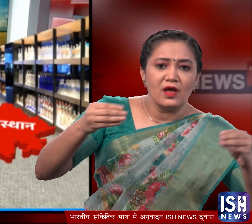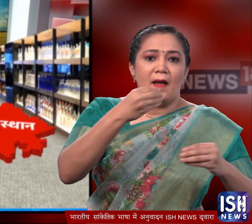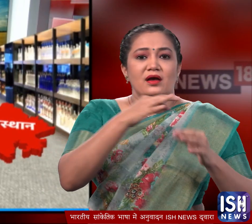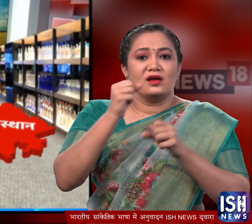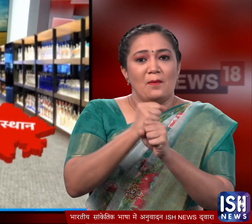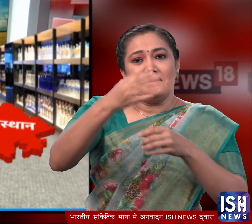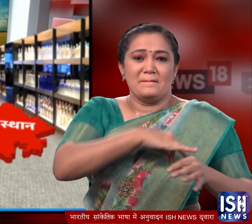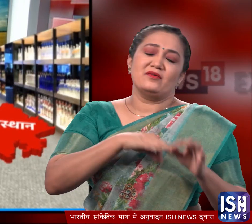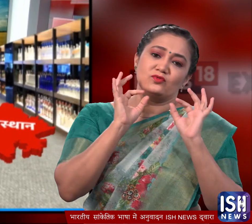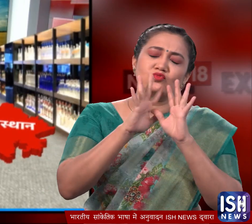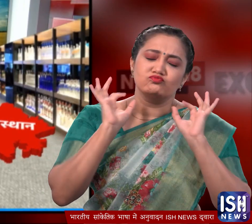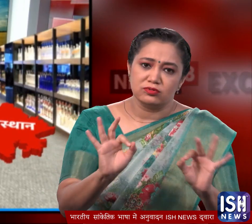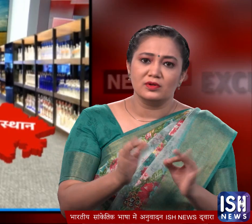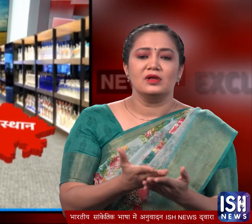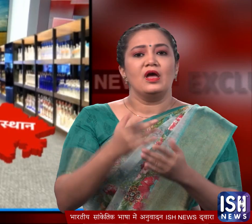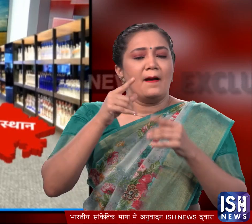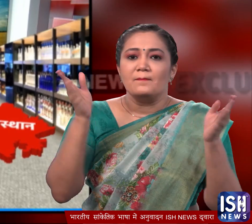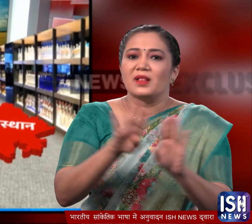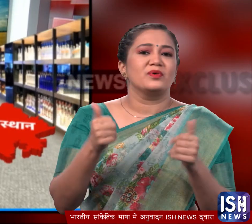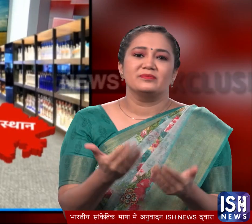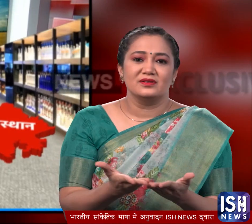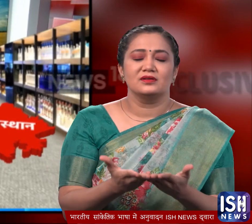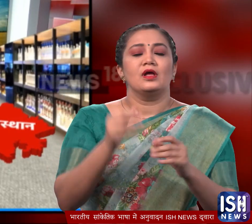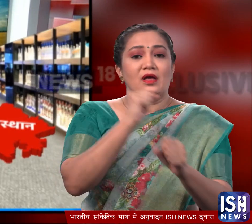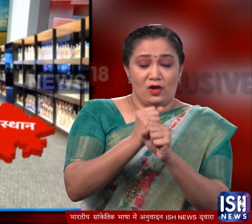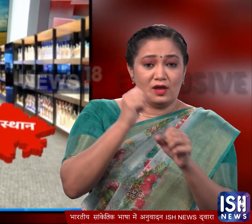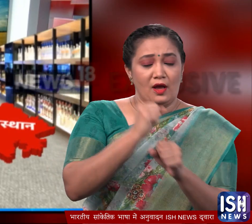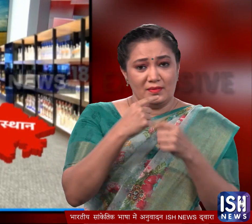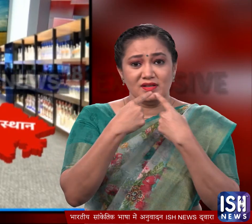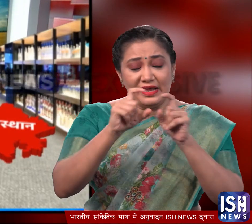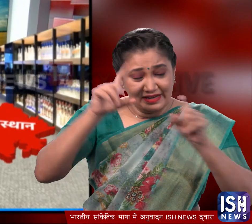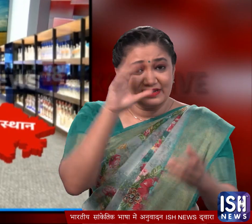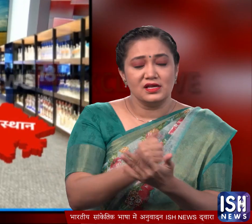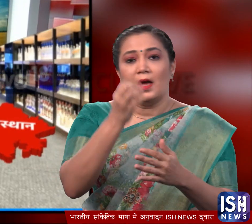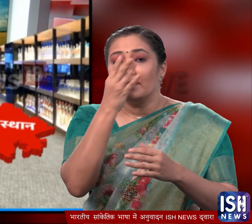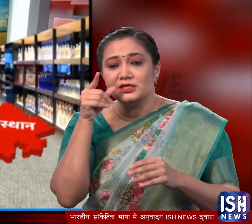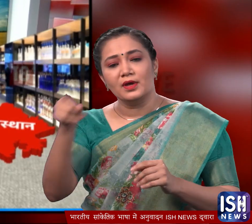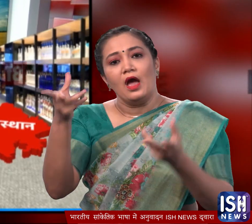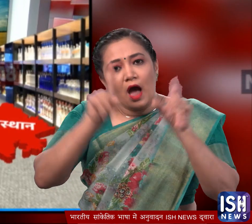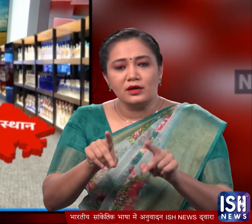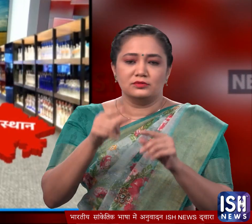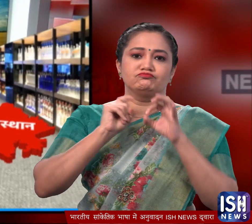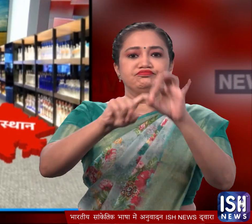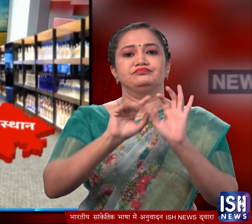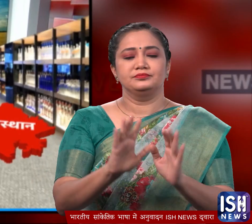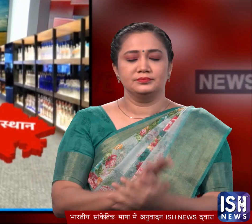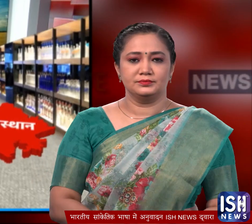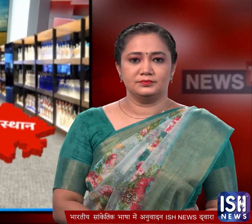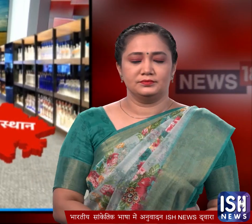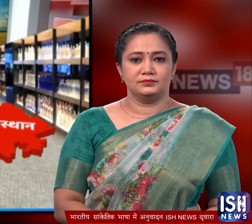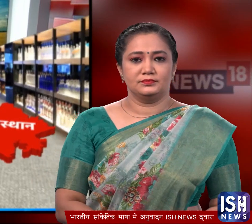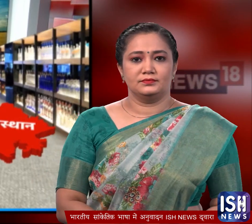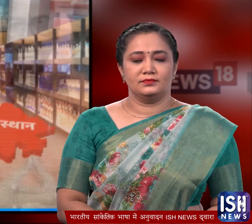बिक्री सरकार की कमाई का बड़ा जरिया है, इसलिए ऐसा नहीं किया जा सकता। लेकिन गहलोत सरकार के इस फैसले पर बीजेपी ने एक बार फिर सवाल खड़े